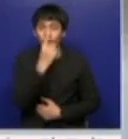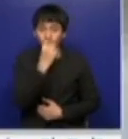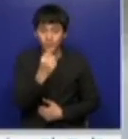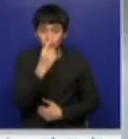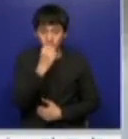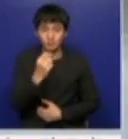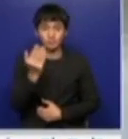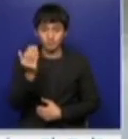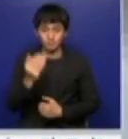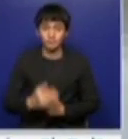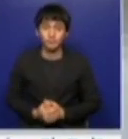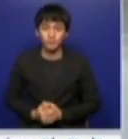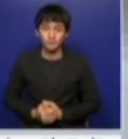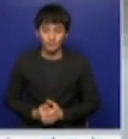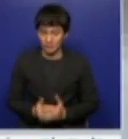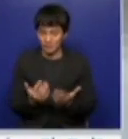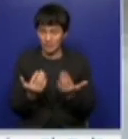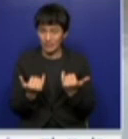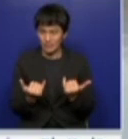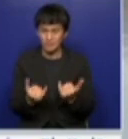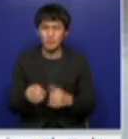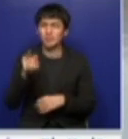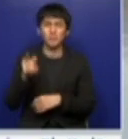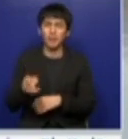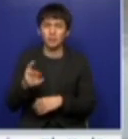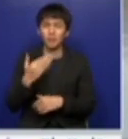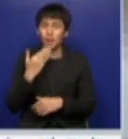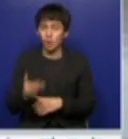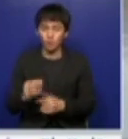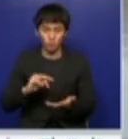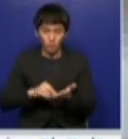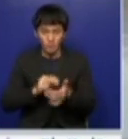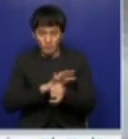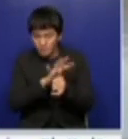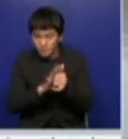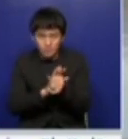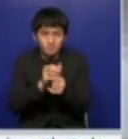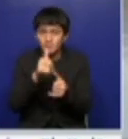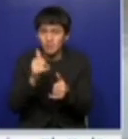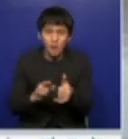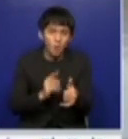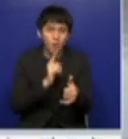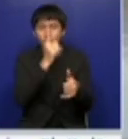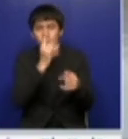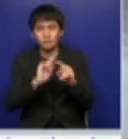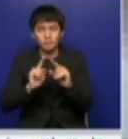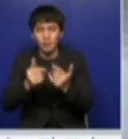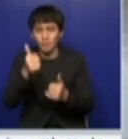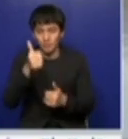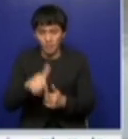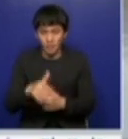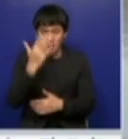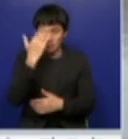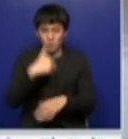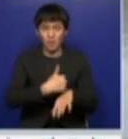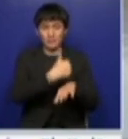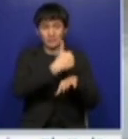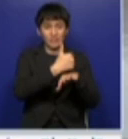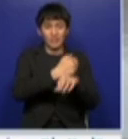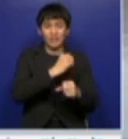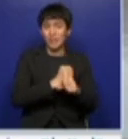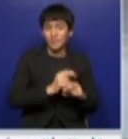อันนี้เป็นมาตลอดครับก็อย่างนั้นใครจะล่วงละเมิดองค์พระมหากษัตริย์พี่ได้เพราะพระองค์ไม่ได้ทำด้วยตน